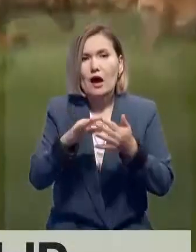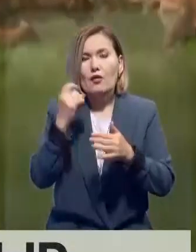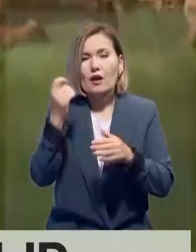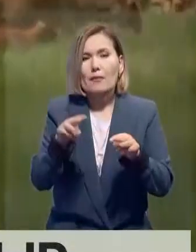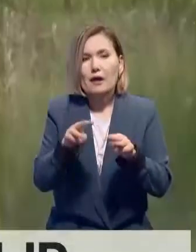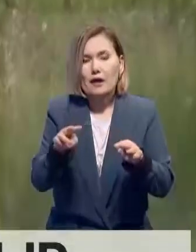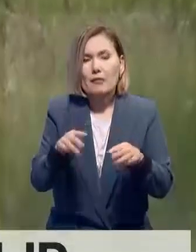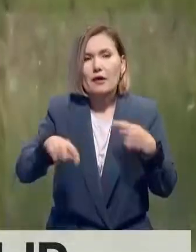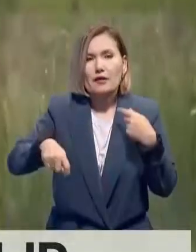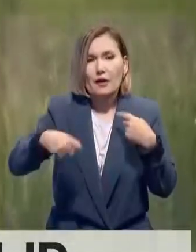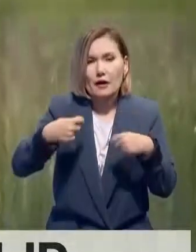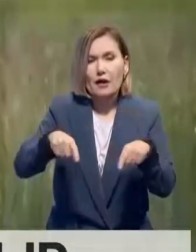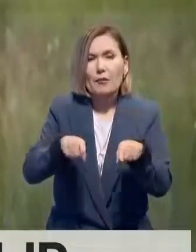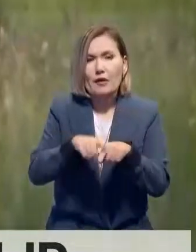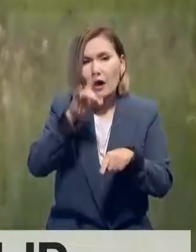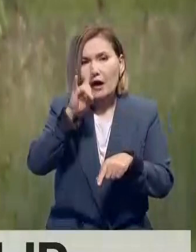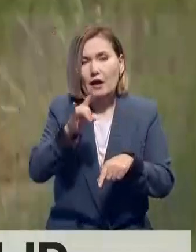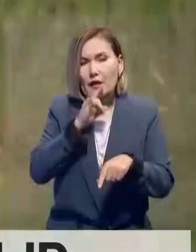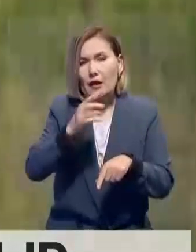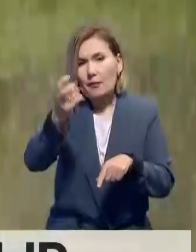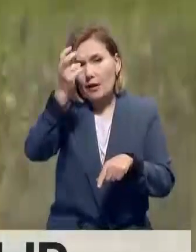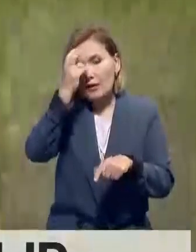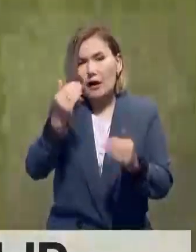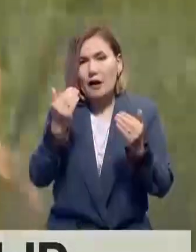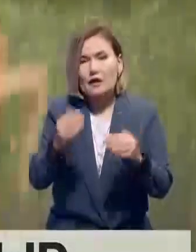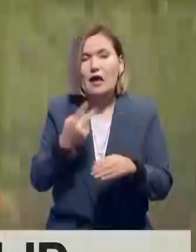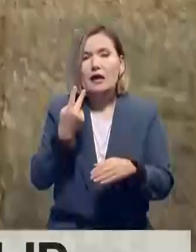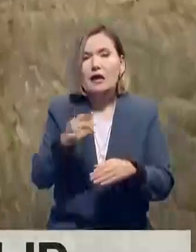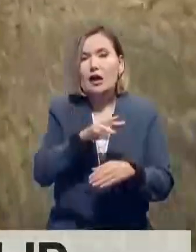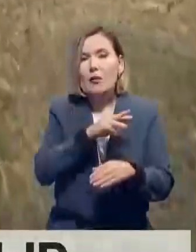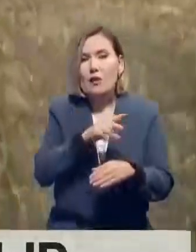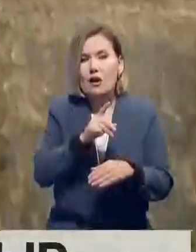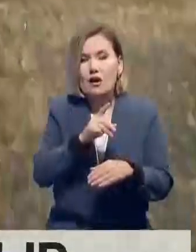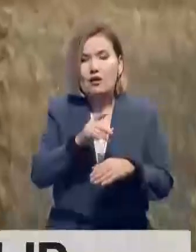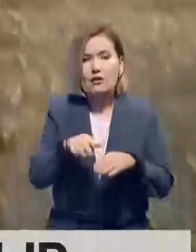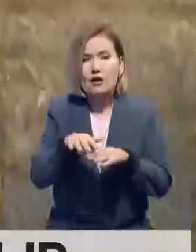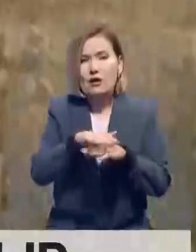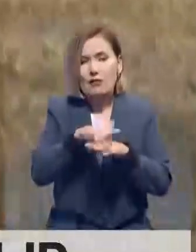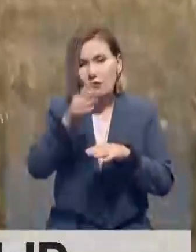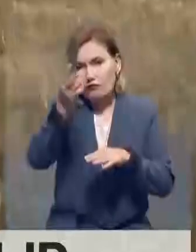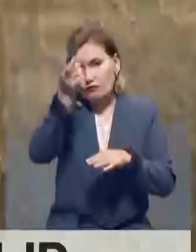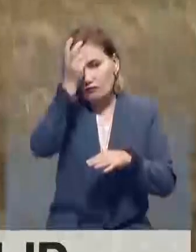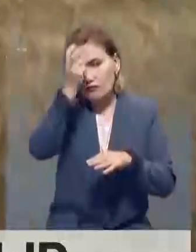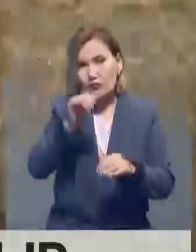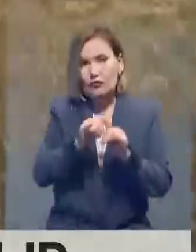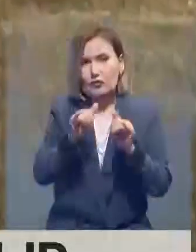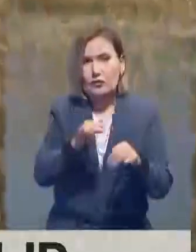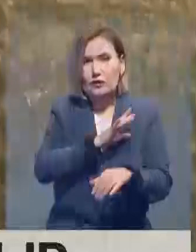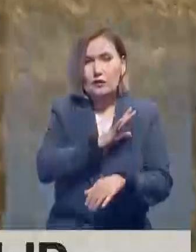министрлігі келтірілген дерек бойынша Қазақстанда ақбөкендердің саны қазір 2 миллионға жуықтаған.